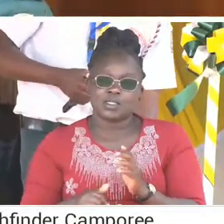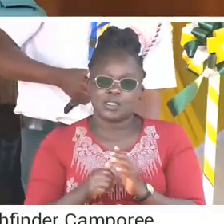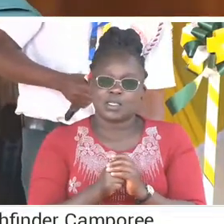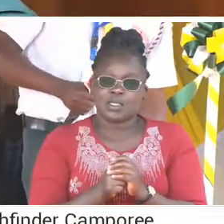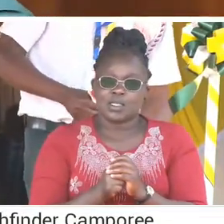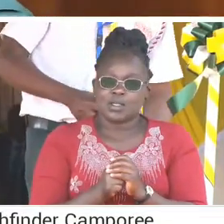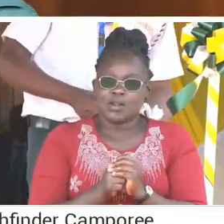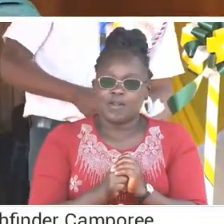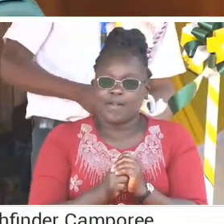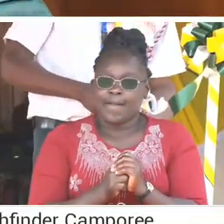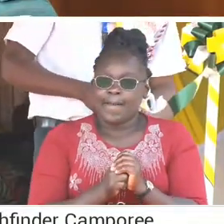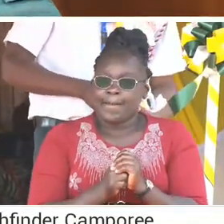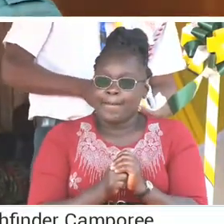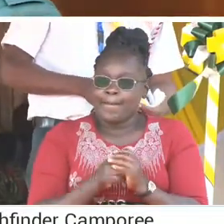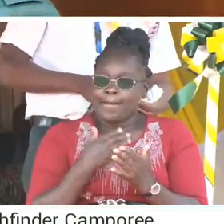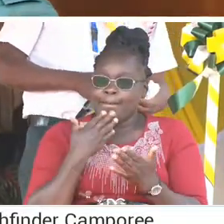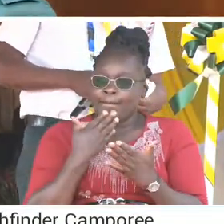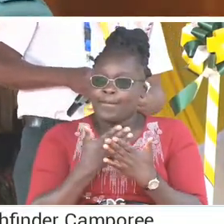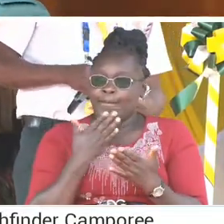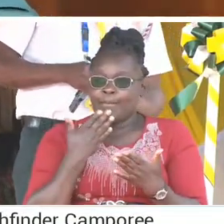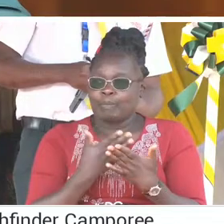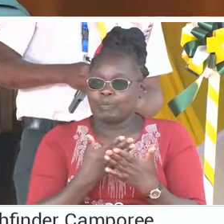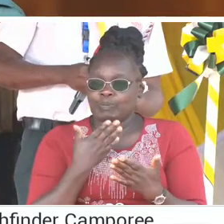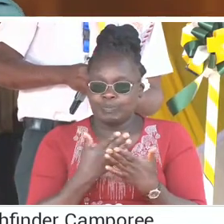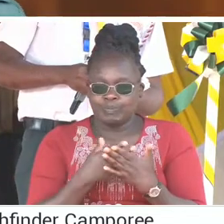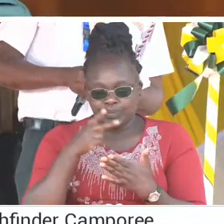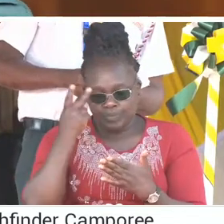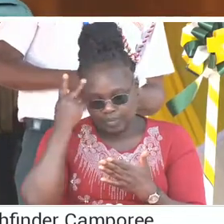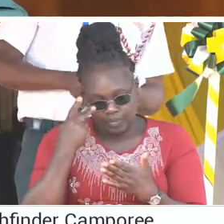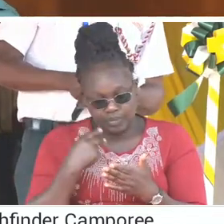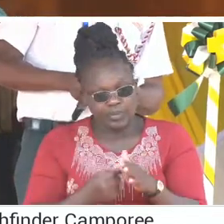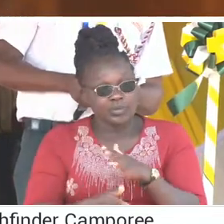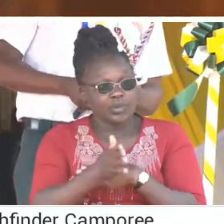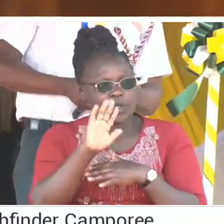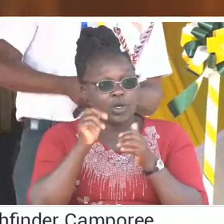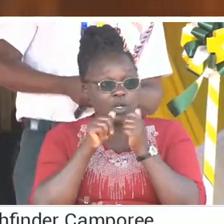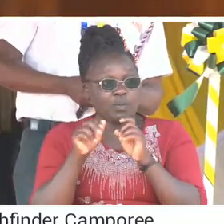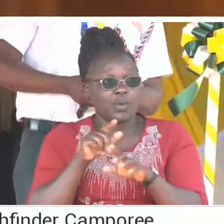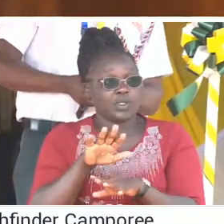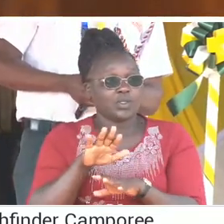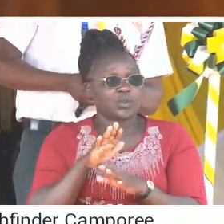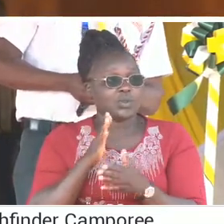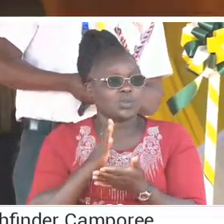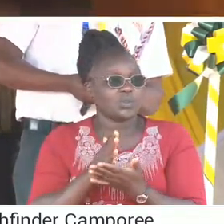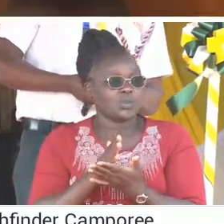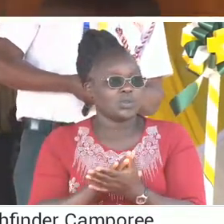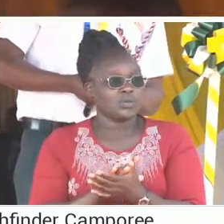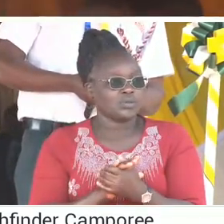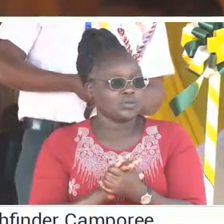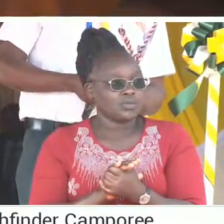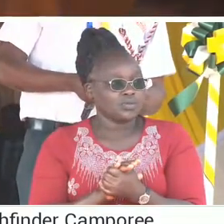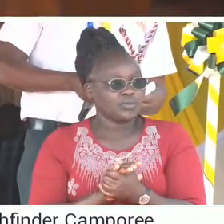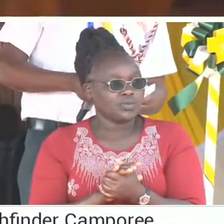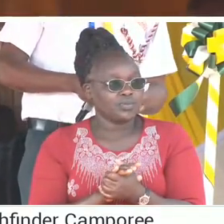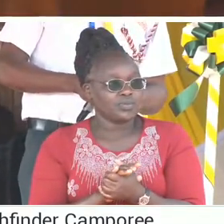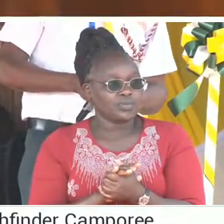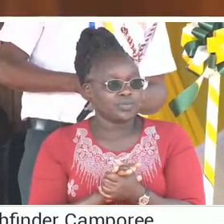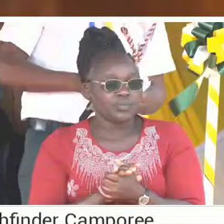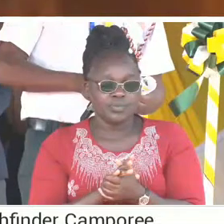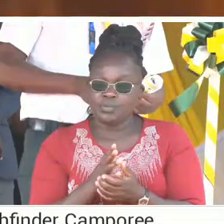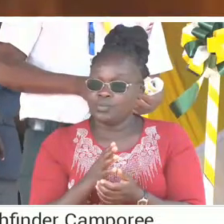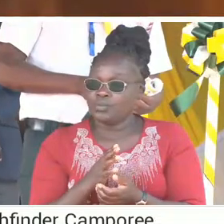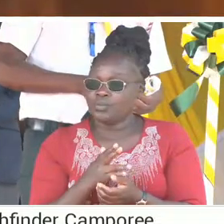Asante sana wazazi. Mungu awabariki sana mnapoendelea kufanya kazi ya Mungu. Tutachukua nafasi pufi